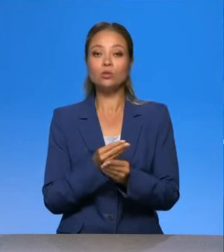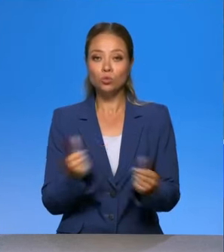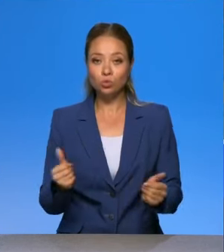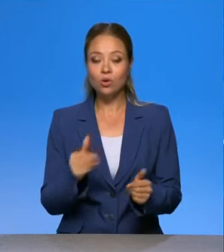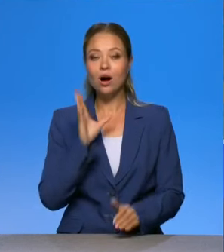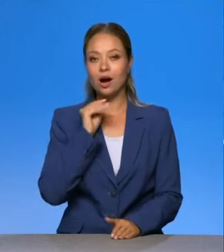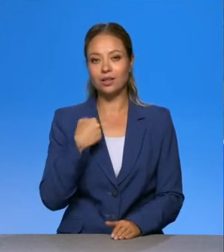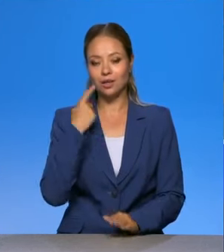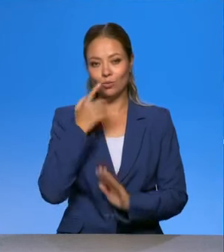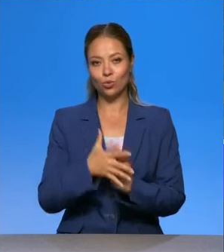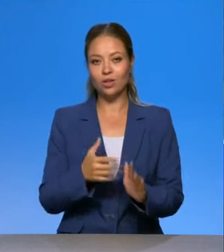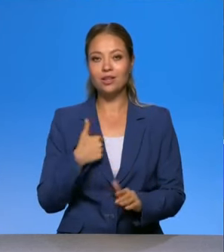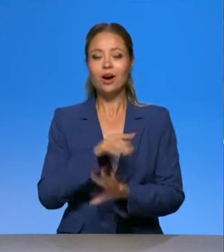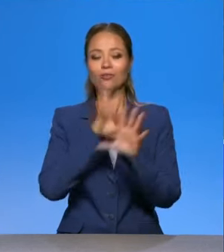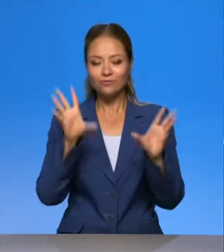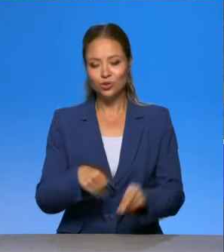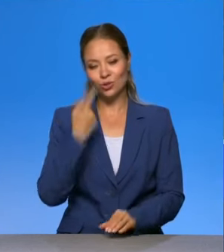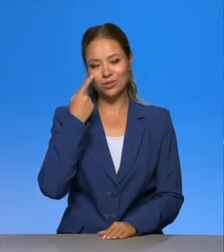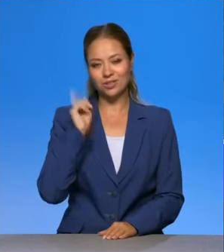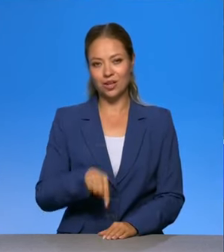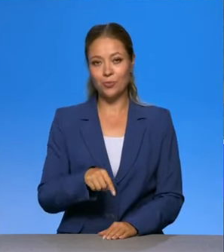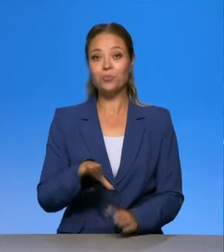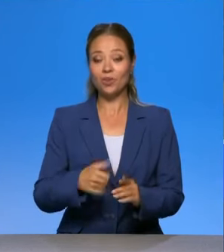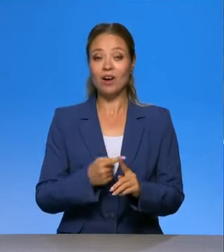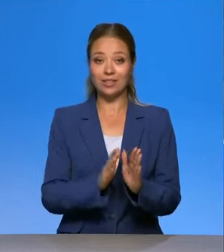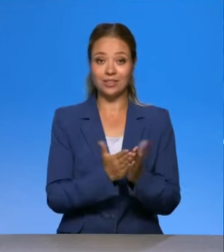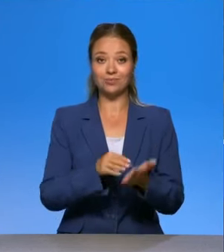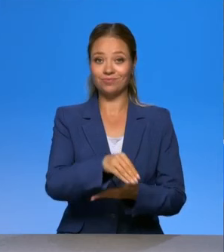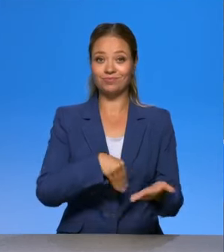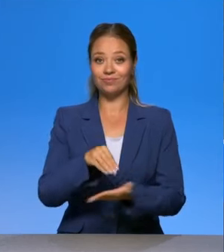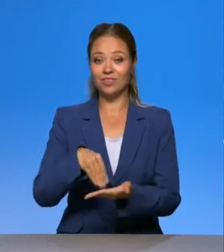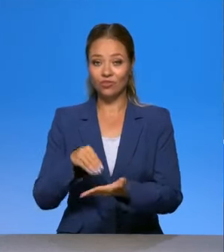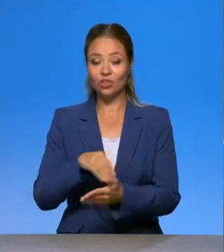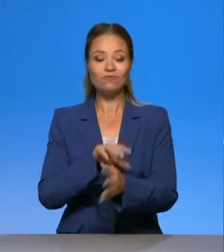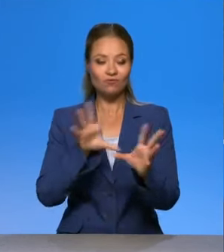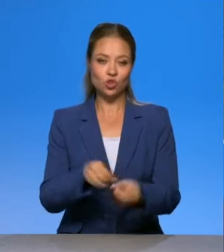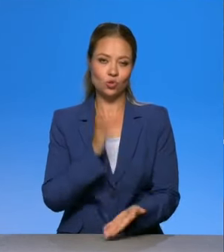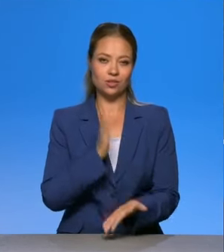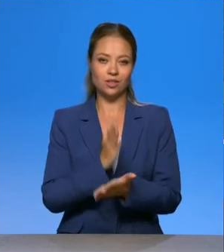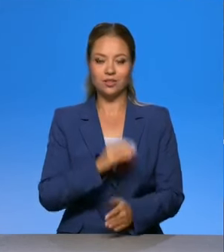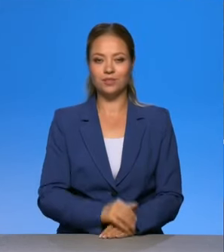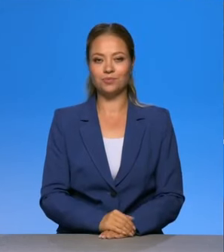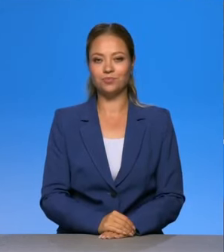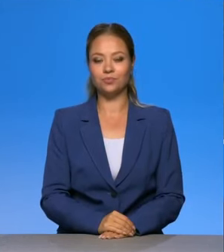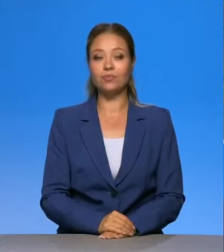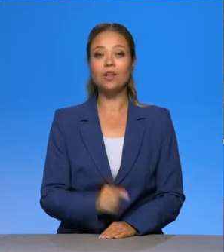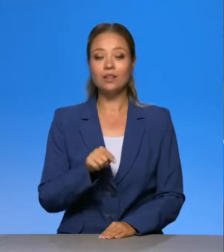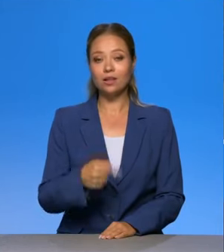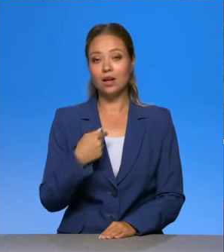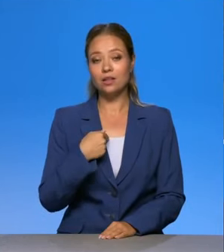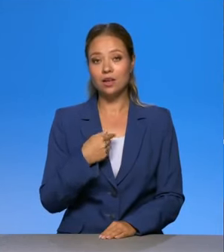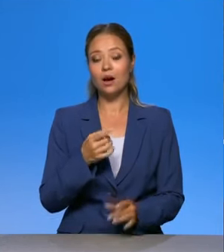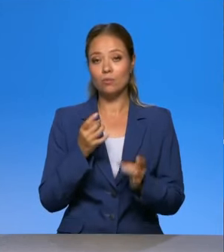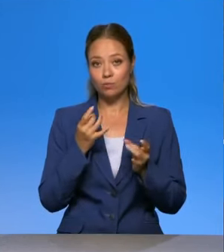я все знаю. Что есть вас в этих дневниках все написано. Все написано. И тогда я пошел просто так прямо,